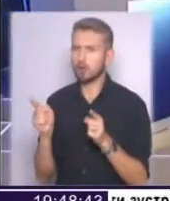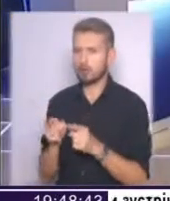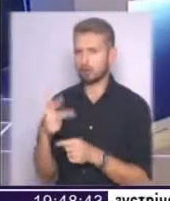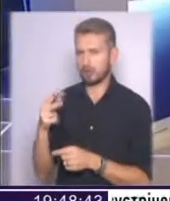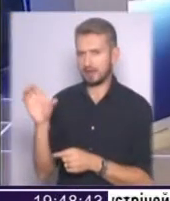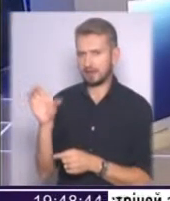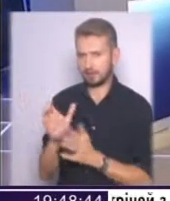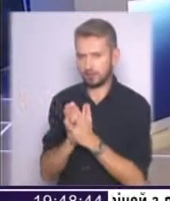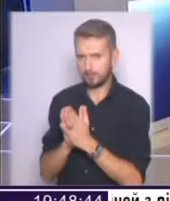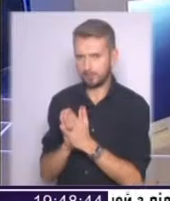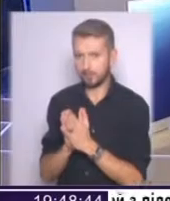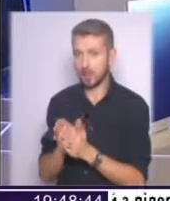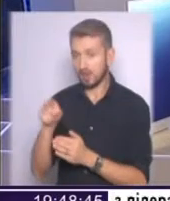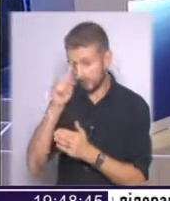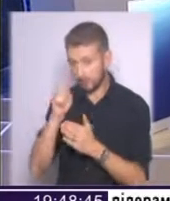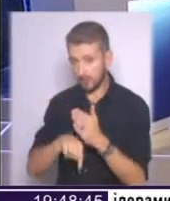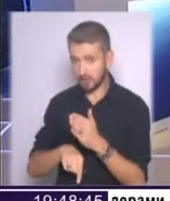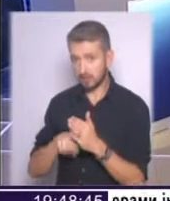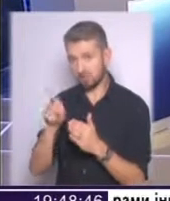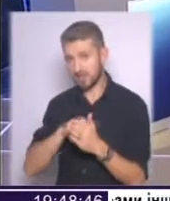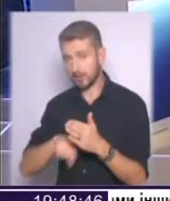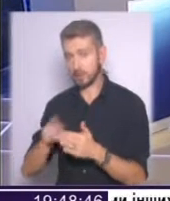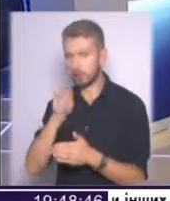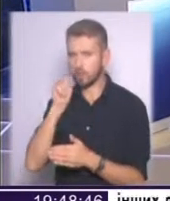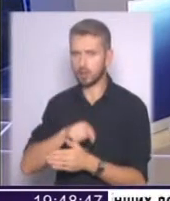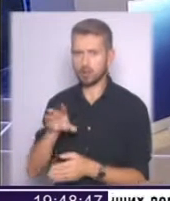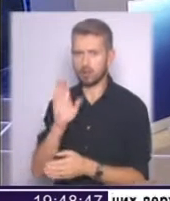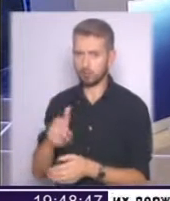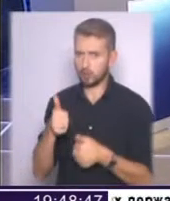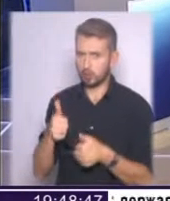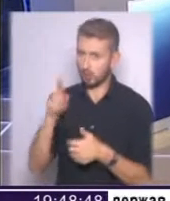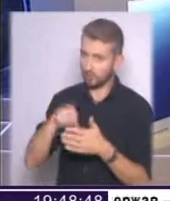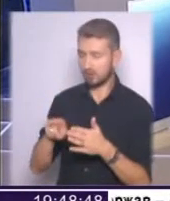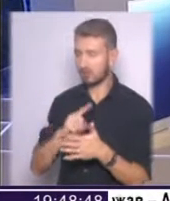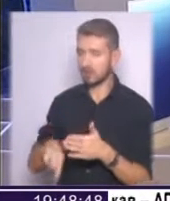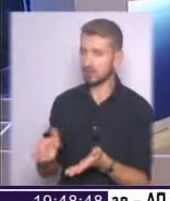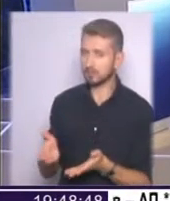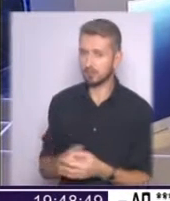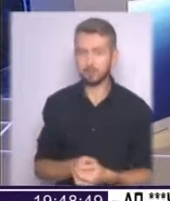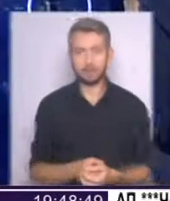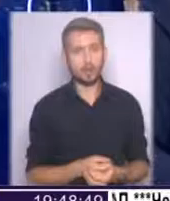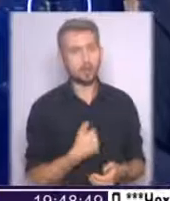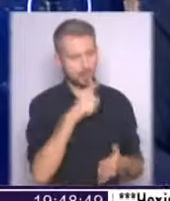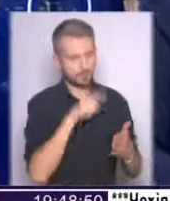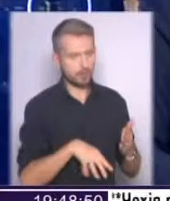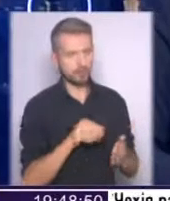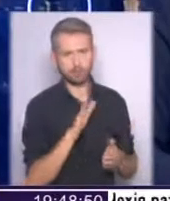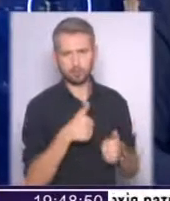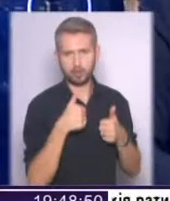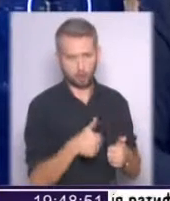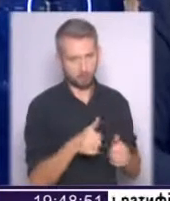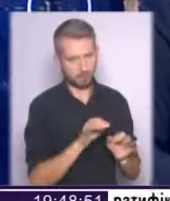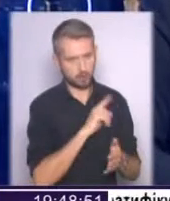30 секунд. Ви вірите, що в Україні все буде добре і вже дуже скоро? Я вірю в те, що все буде добре,